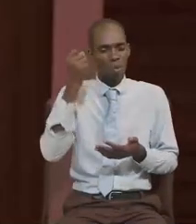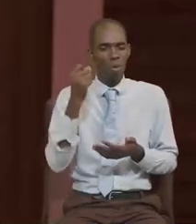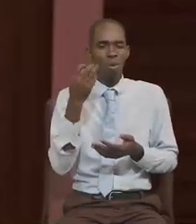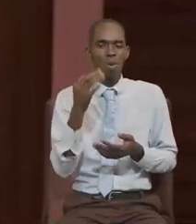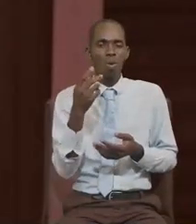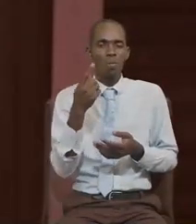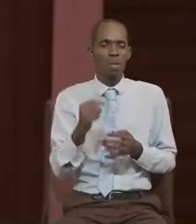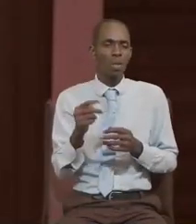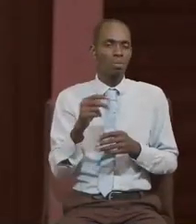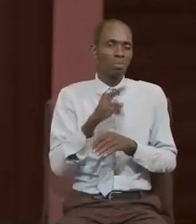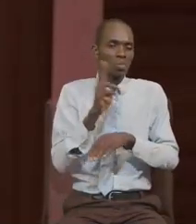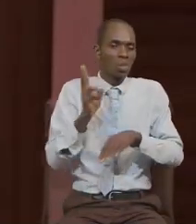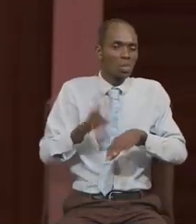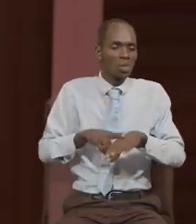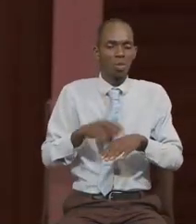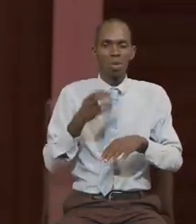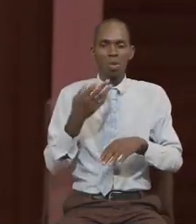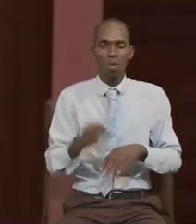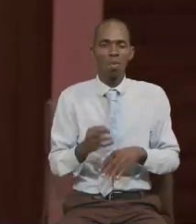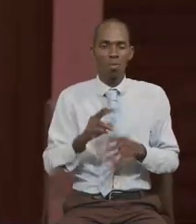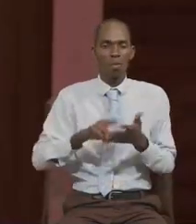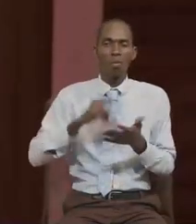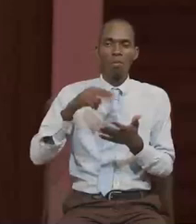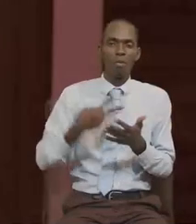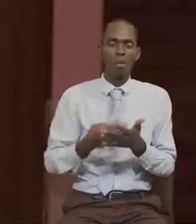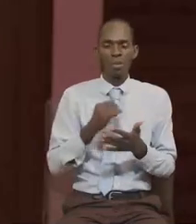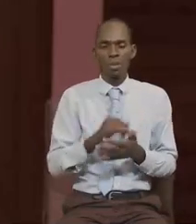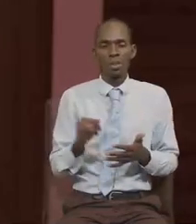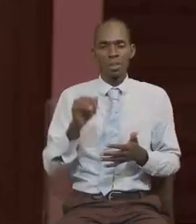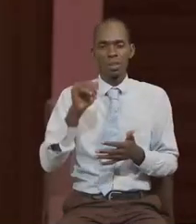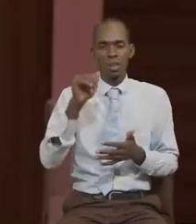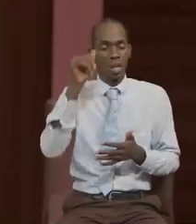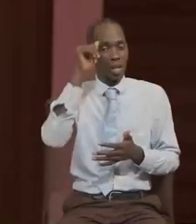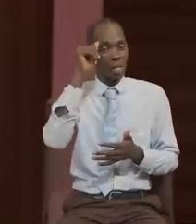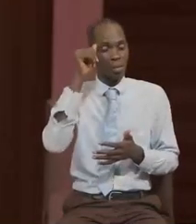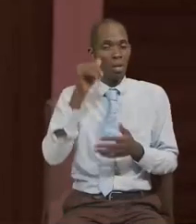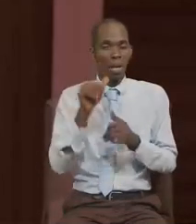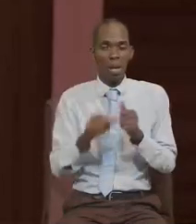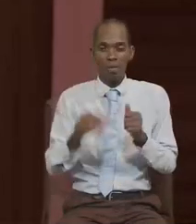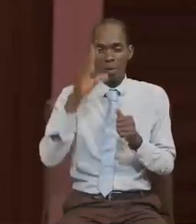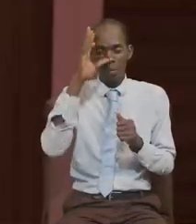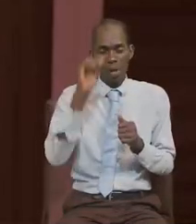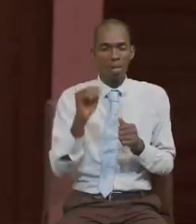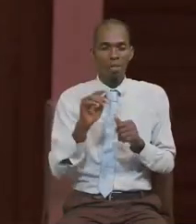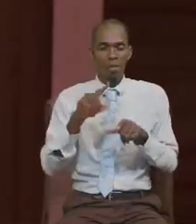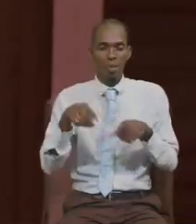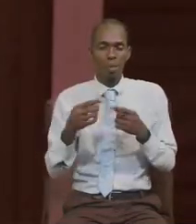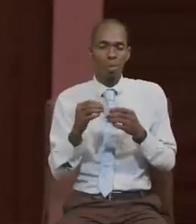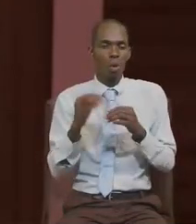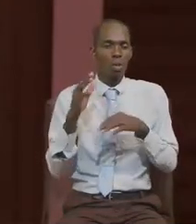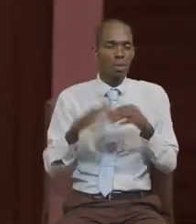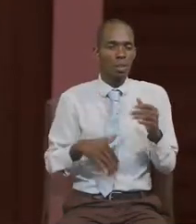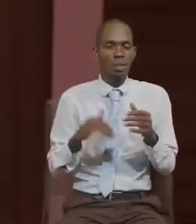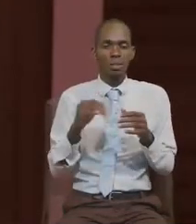d'Adam, Adam déchu en l'homme, tout homme va au-delà du cercle qu'il a